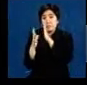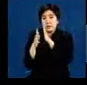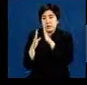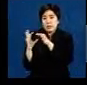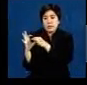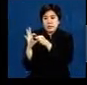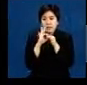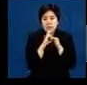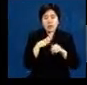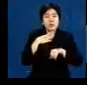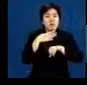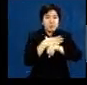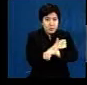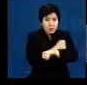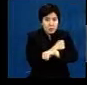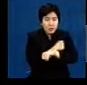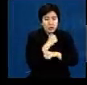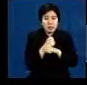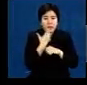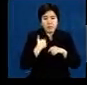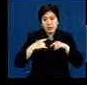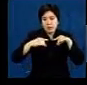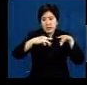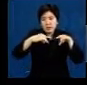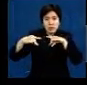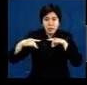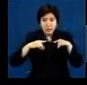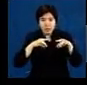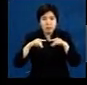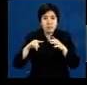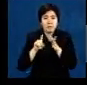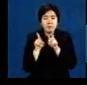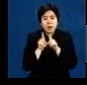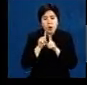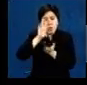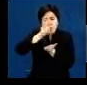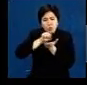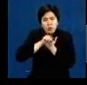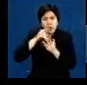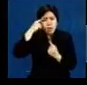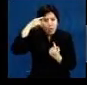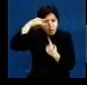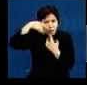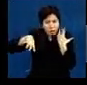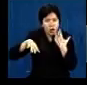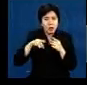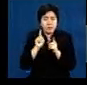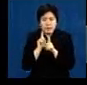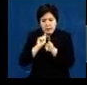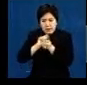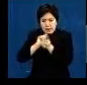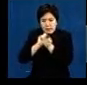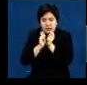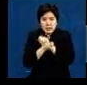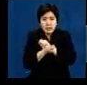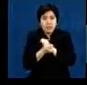การเมืองทำให้เกิดข้อถกเถียงหรือมีการให้ข้อมูลที่สับสนและถูกบิดเบือน